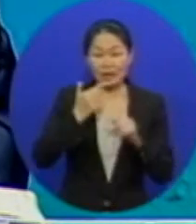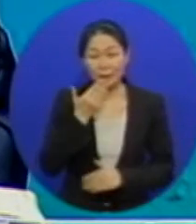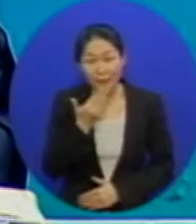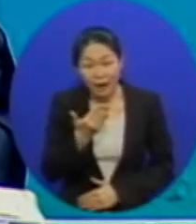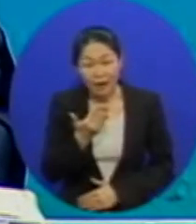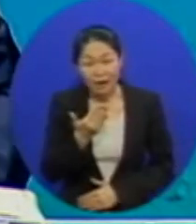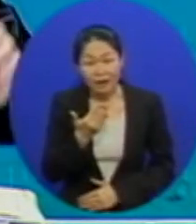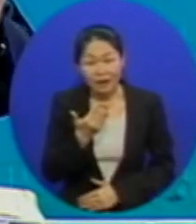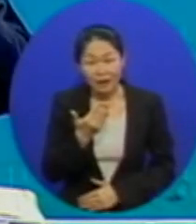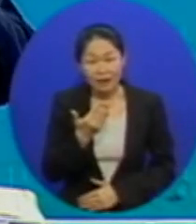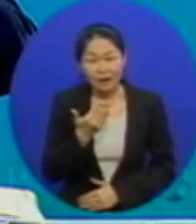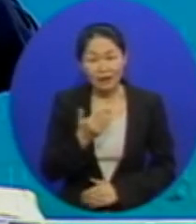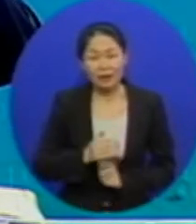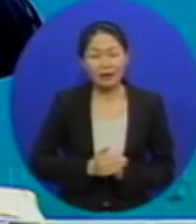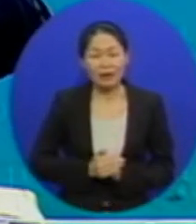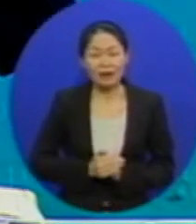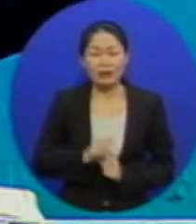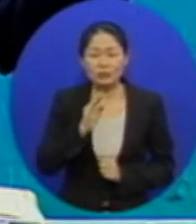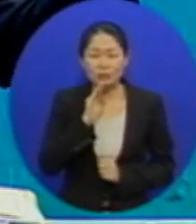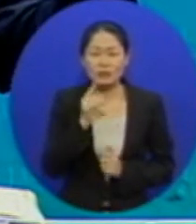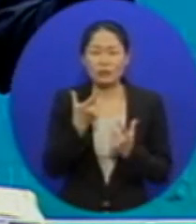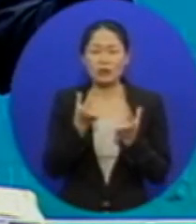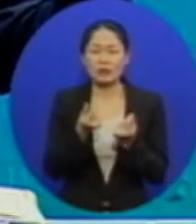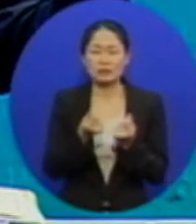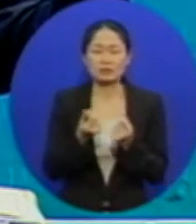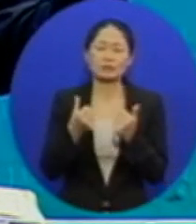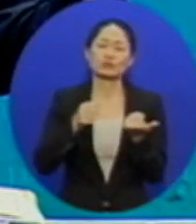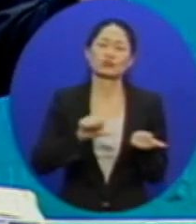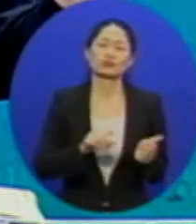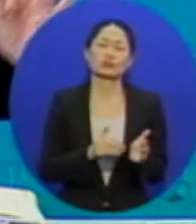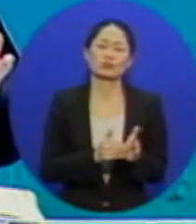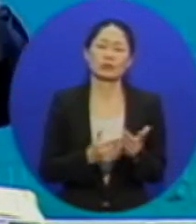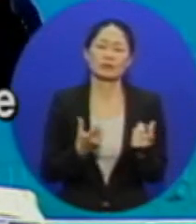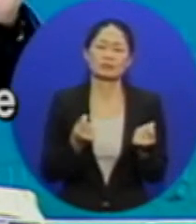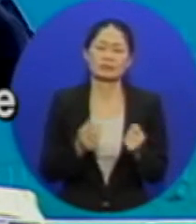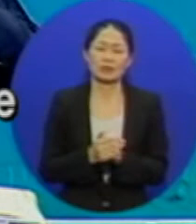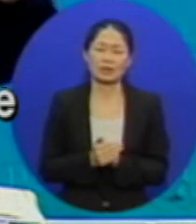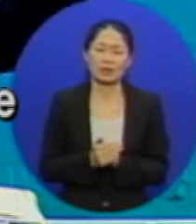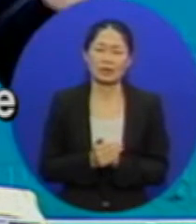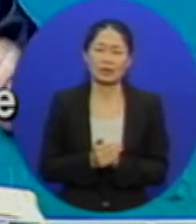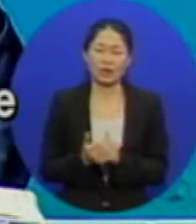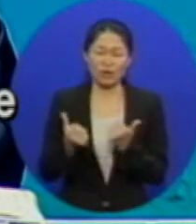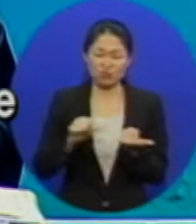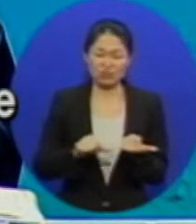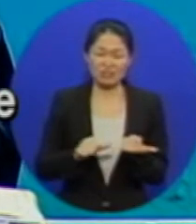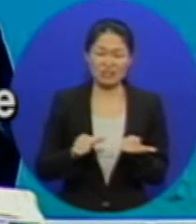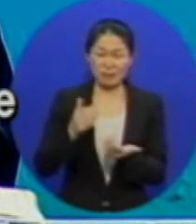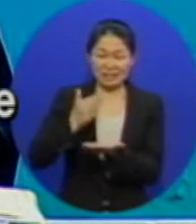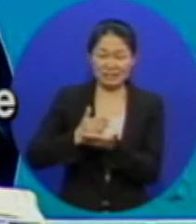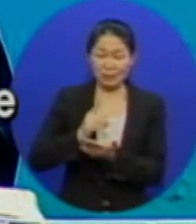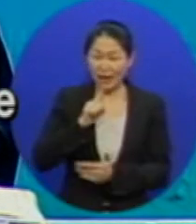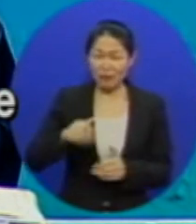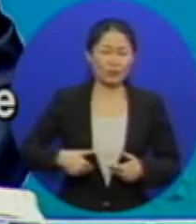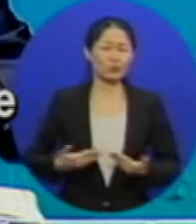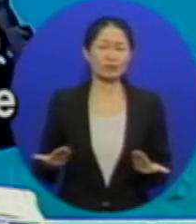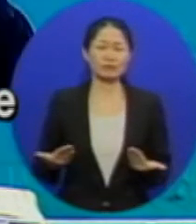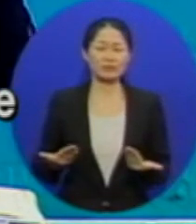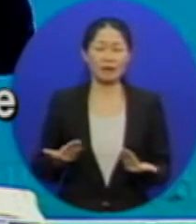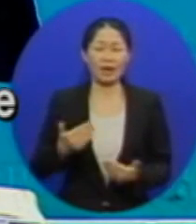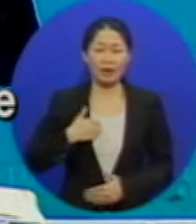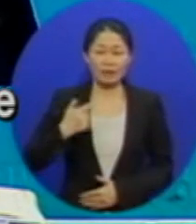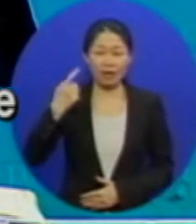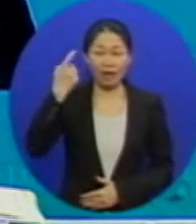있으시겠죠 그게 바로 죽음인 것이에요 죽자 말 잘 것도 없어요 내